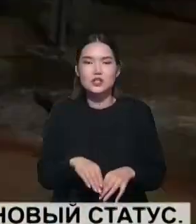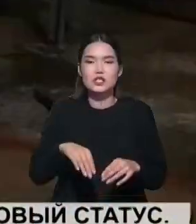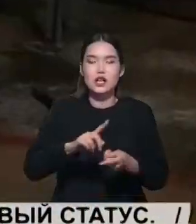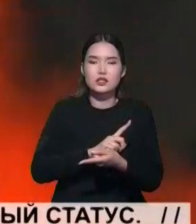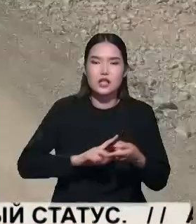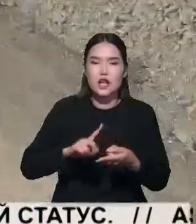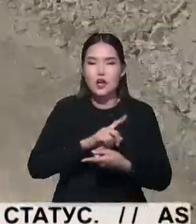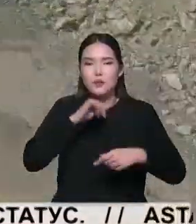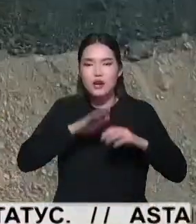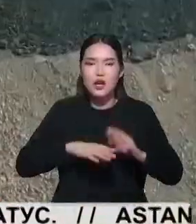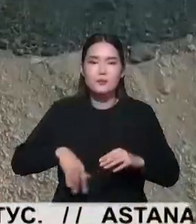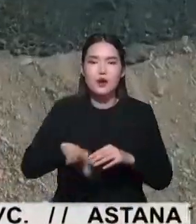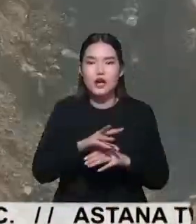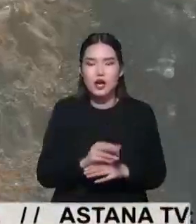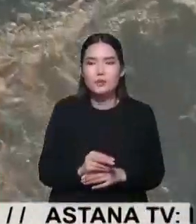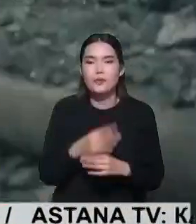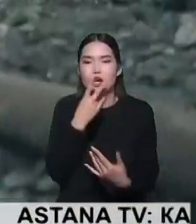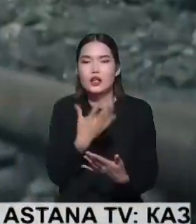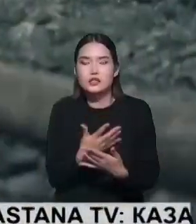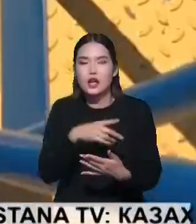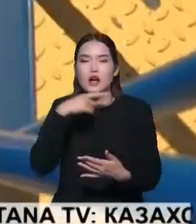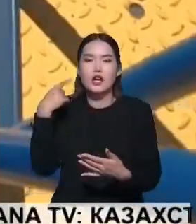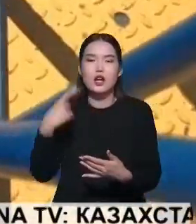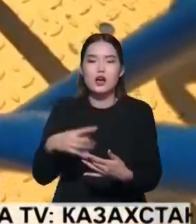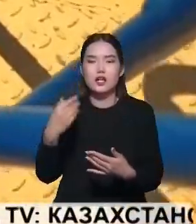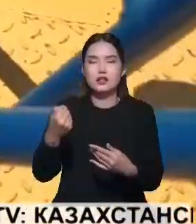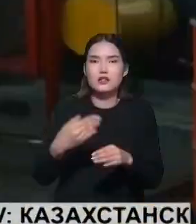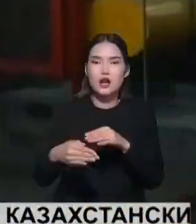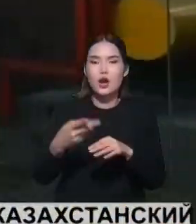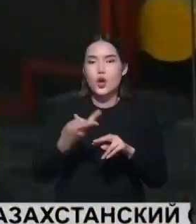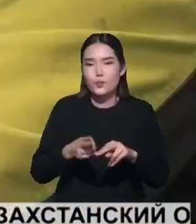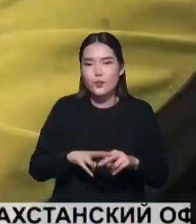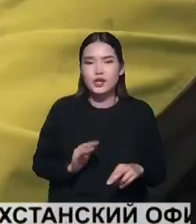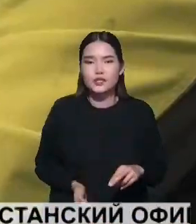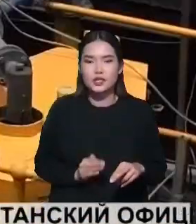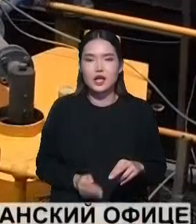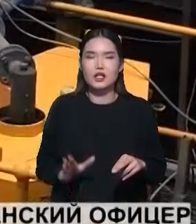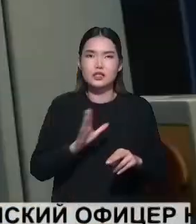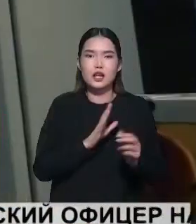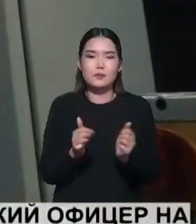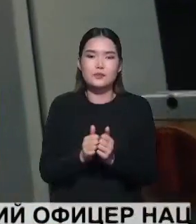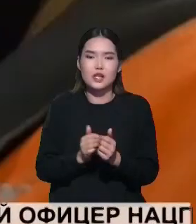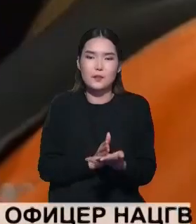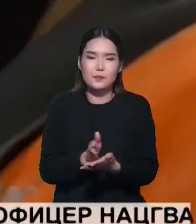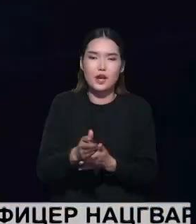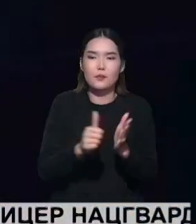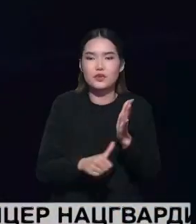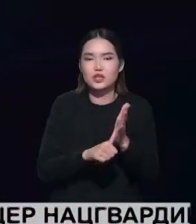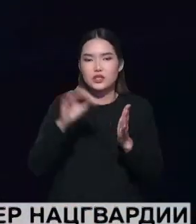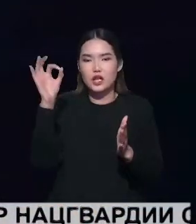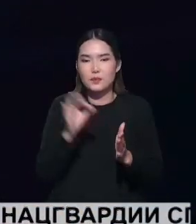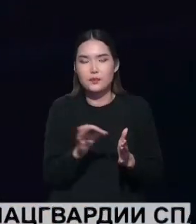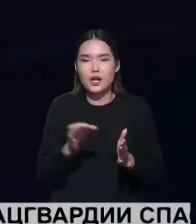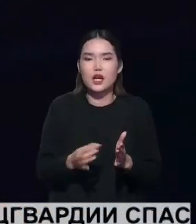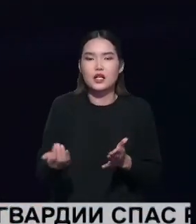с целью отделить себя от бывших российских коллег. Ведь до этого компания была единой с соседней страной. 60% активов